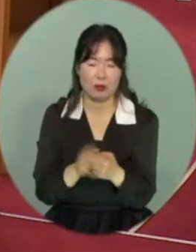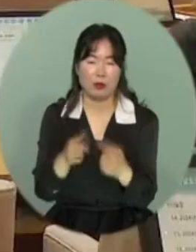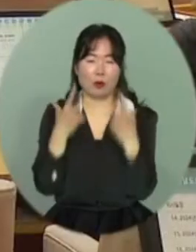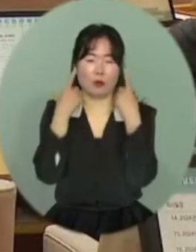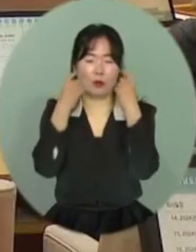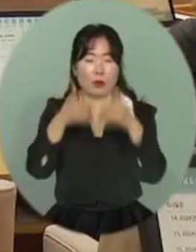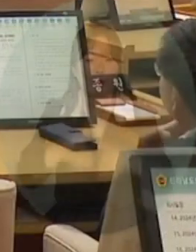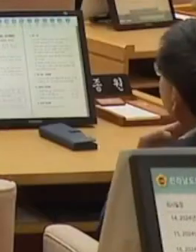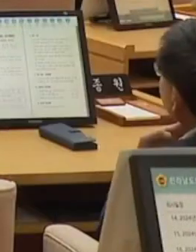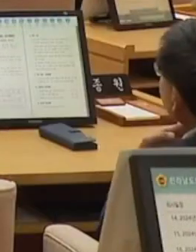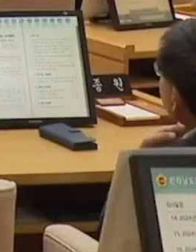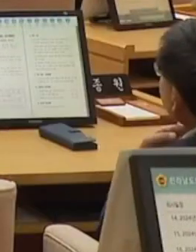한다고 촉구했습니다